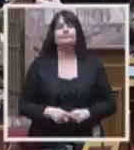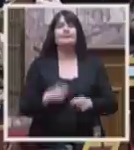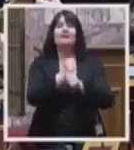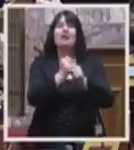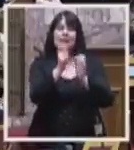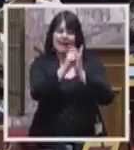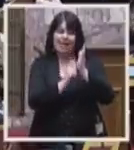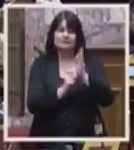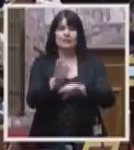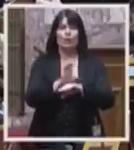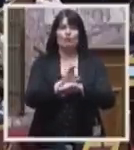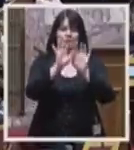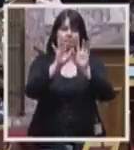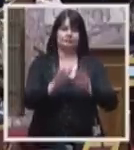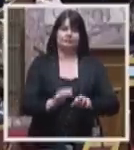συνταγογράφησης,